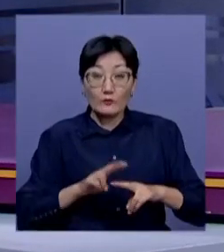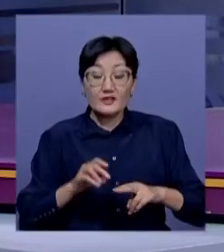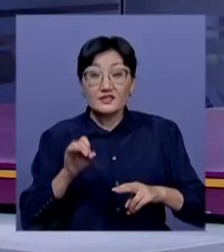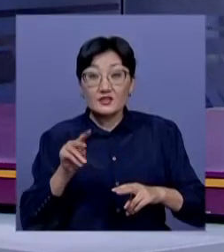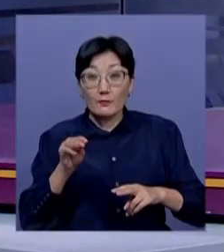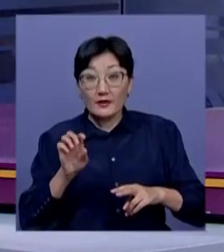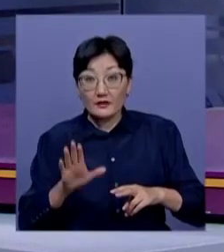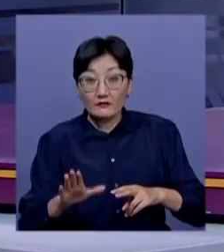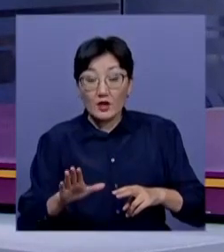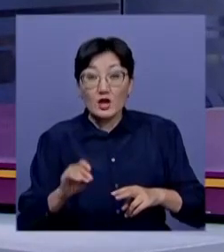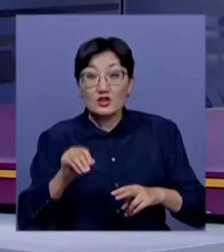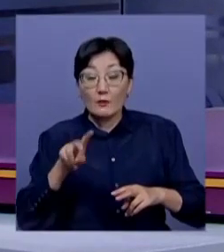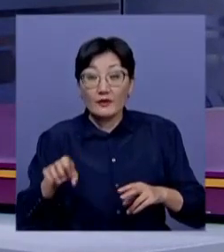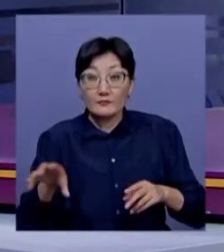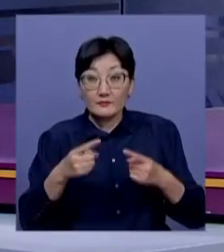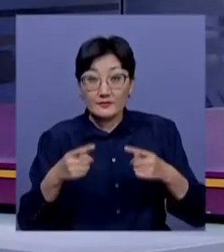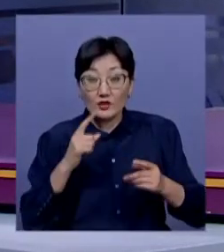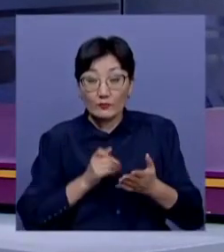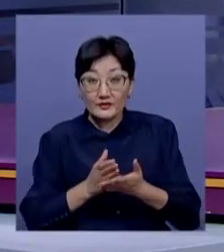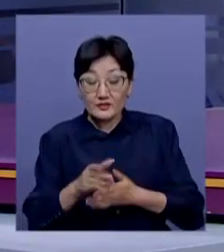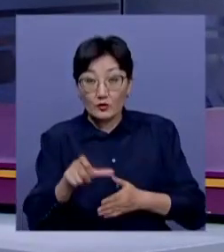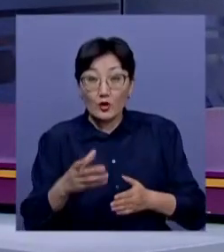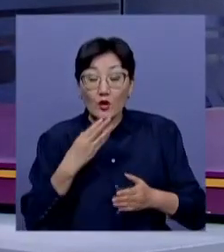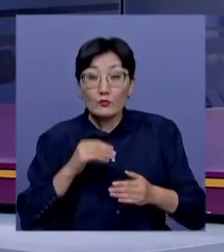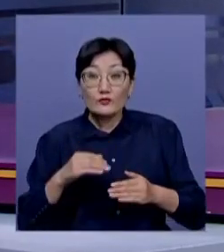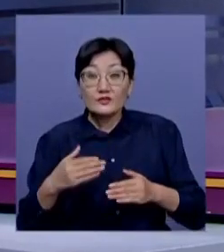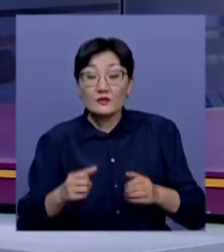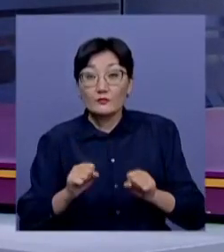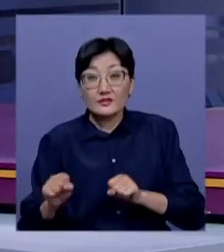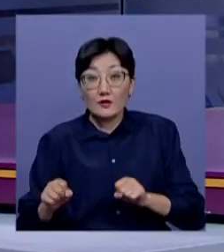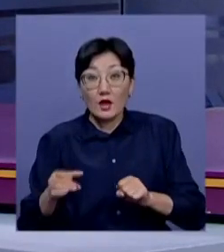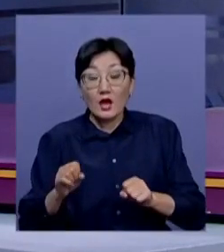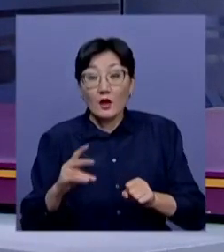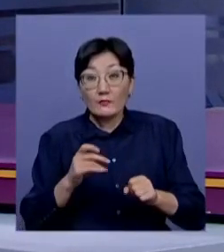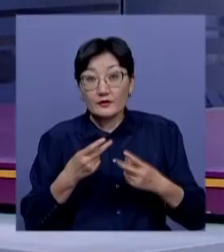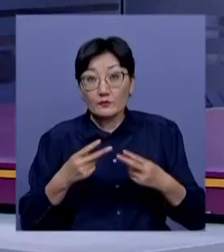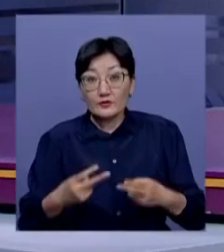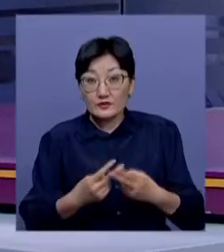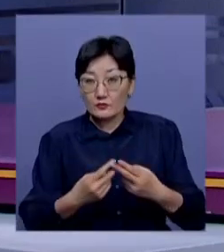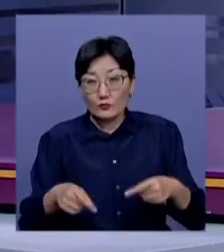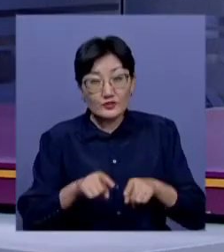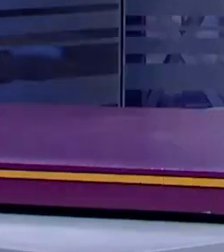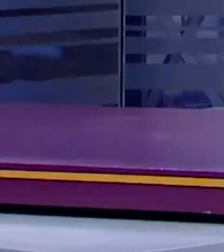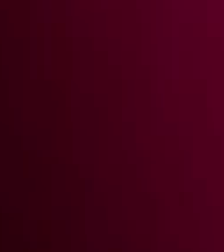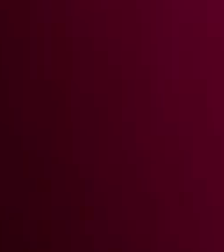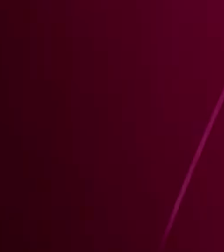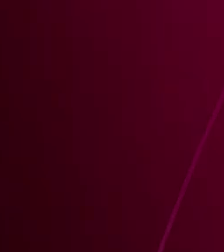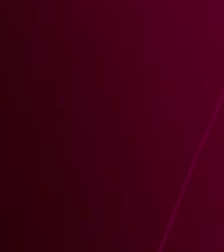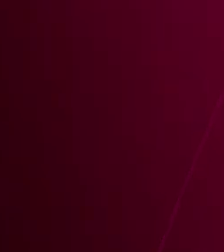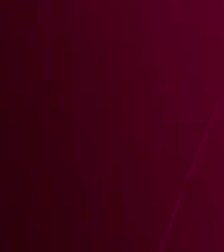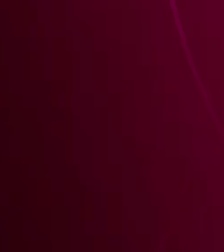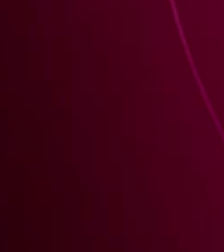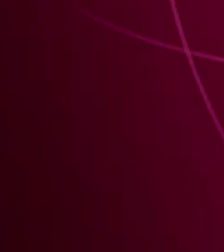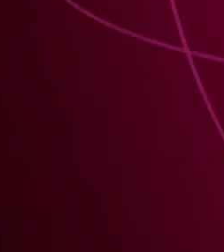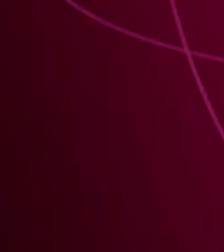Сооронбай Жээнбеков Жапаров пен басқа да саясаткерлерді өз жақтастарын ел астанасында бүлік жасамауға шақырды.